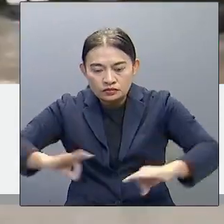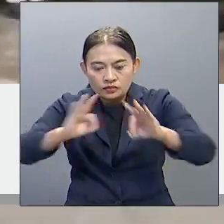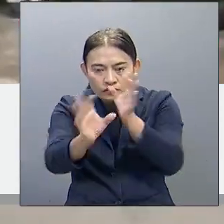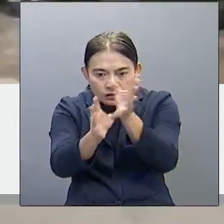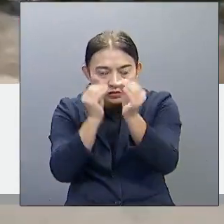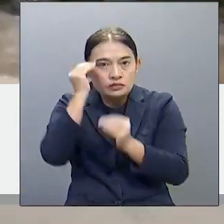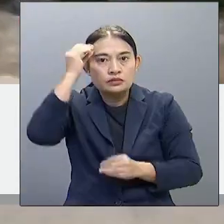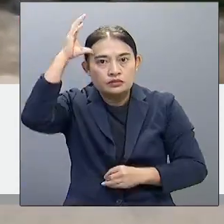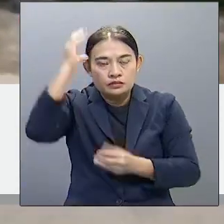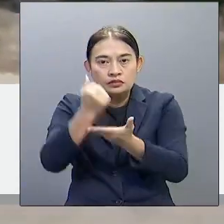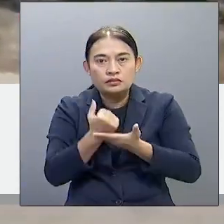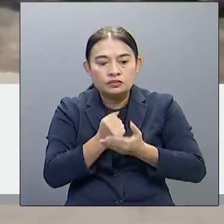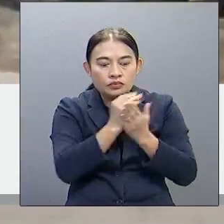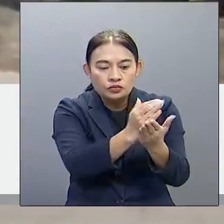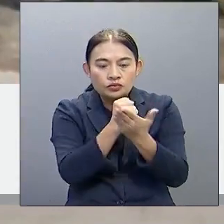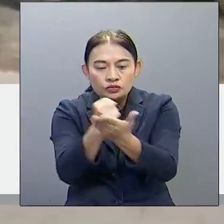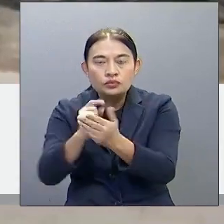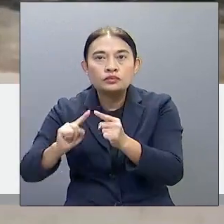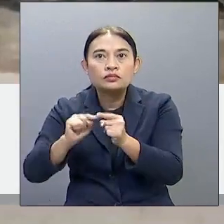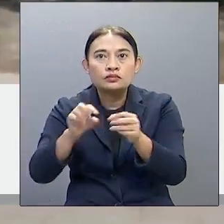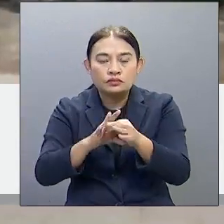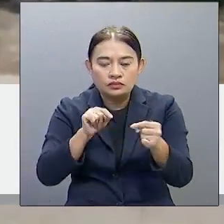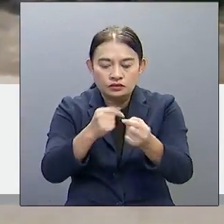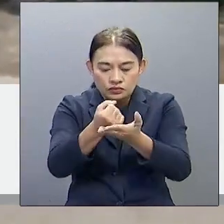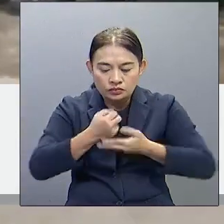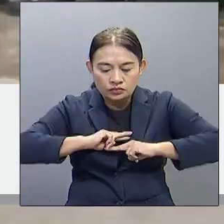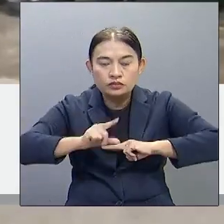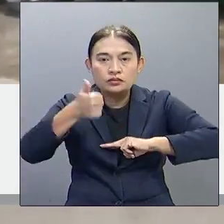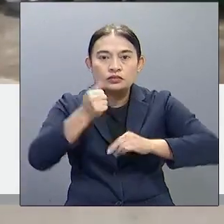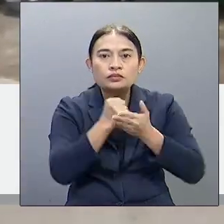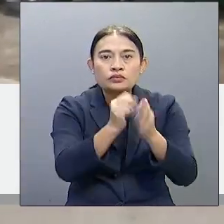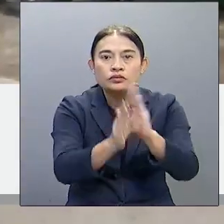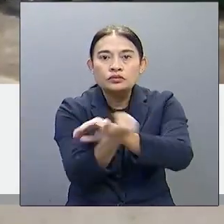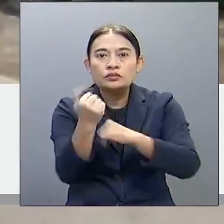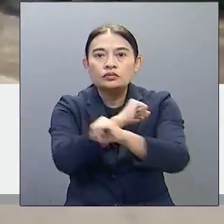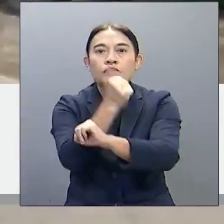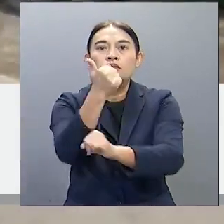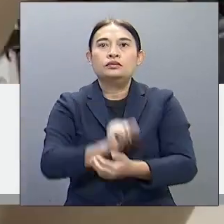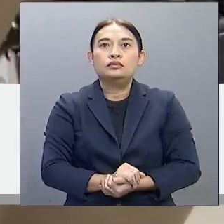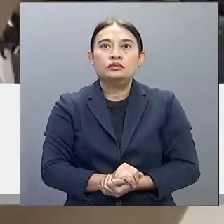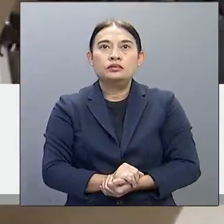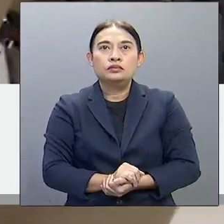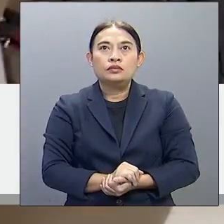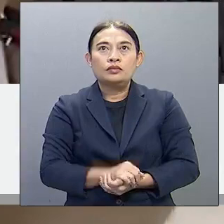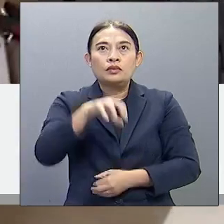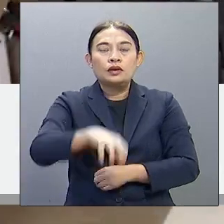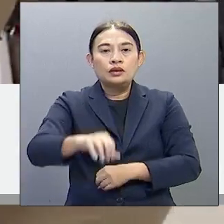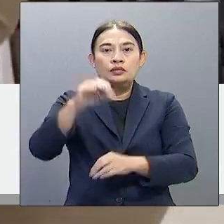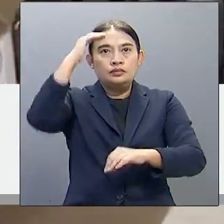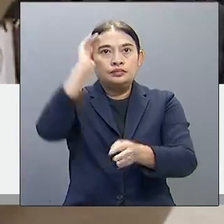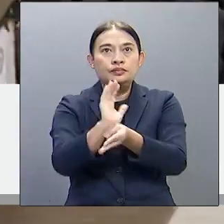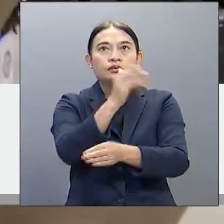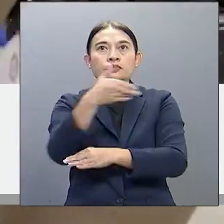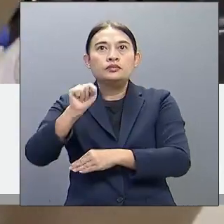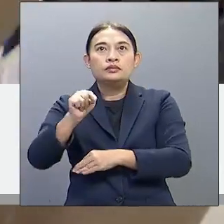รู้เพื่อช่วยเหลือผู้อื่นให้สามารถเอาตัวรอดได้นะคะส่วนแนวทางการป้องกันค่ะสำนักงานตำรวจแห่งชาติพัฒนาระบบ